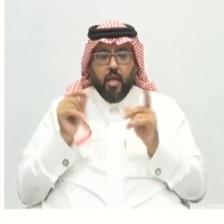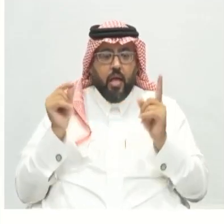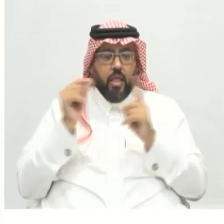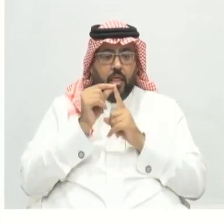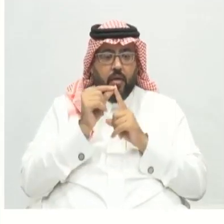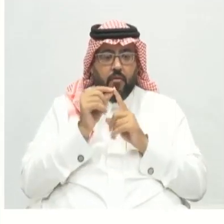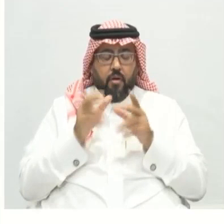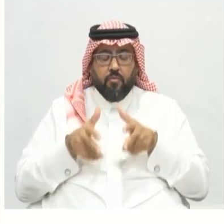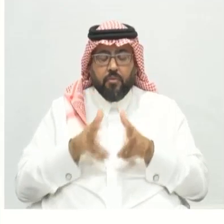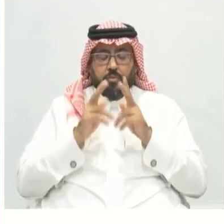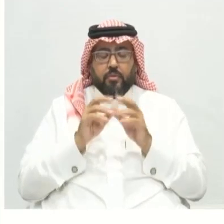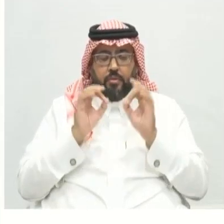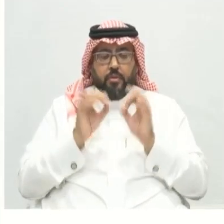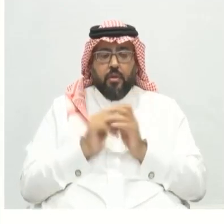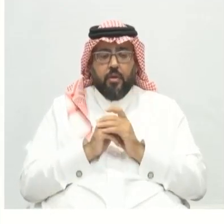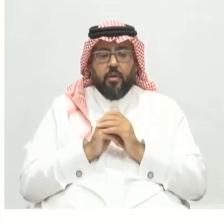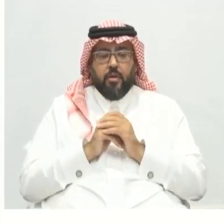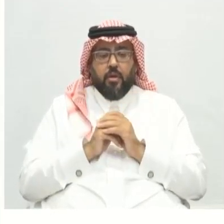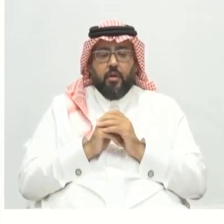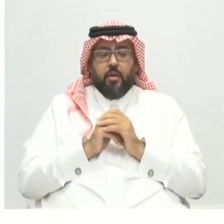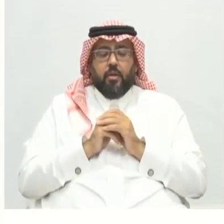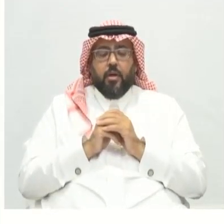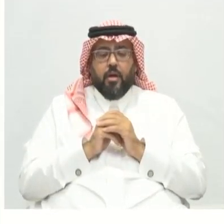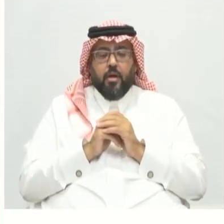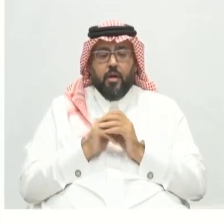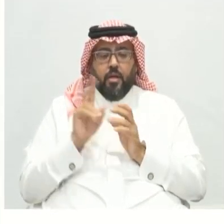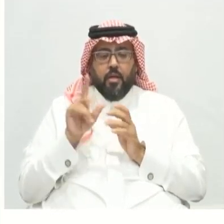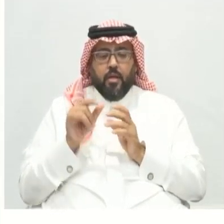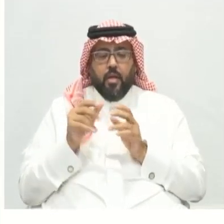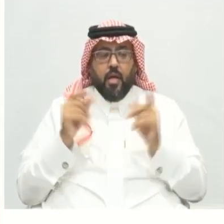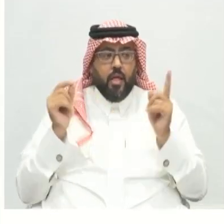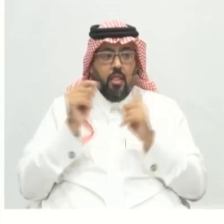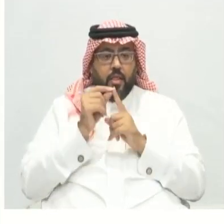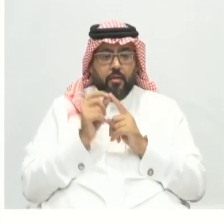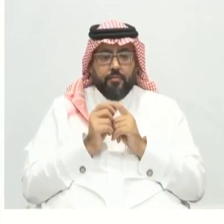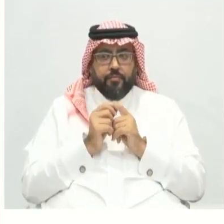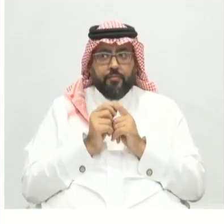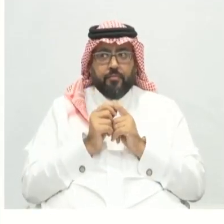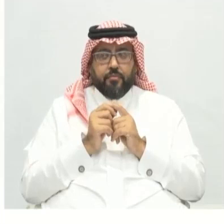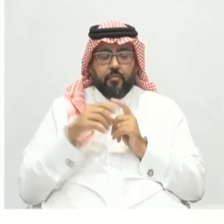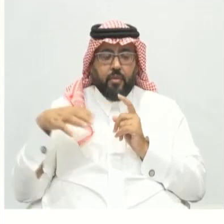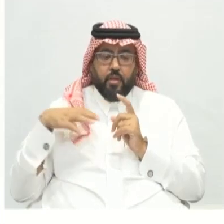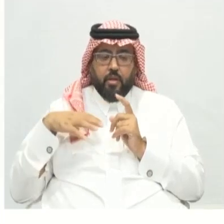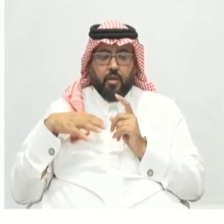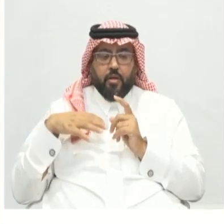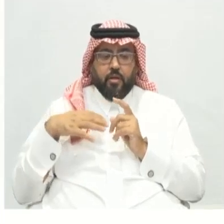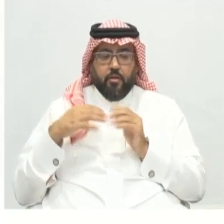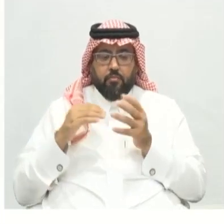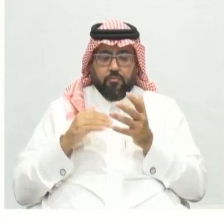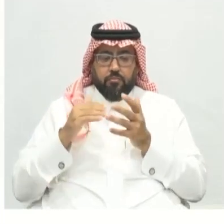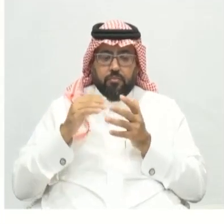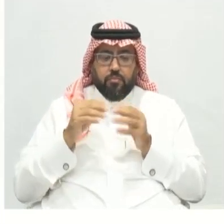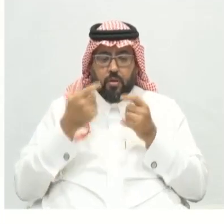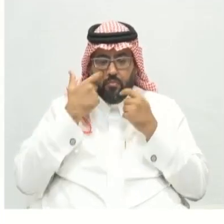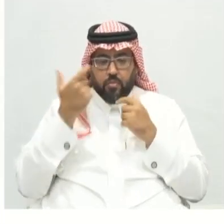المشروع ونطاقه واستراتيجيته اذا قمنا بتحديد الاهداف اما في اداره المشروع تنفيذ ومراقبه